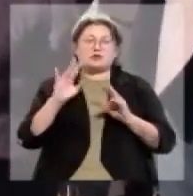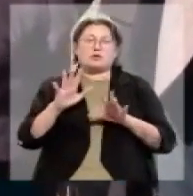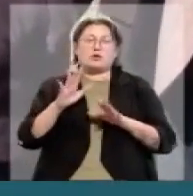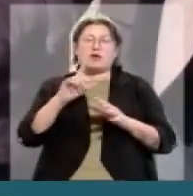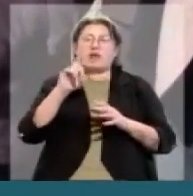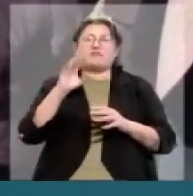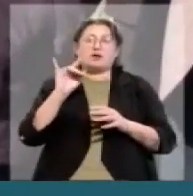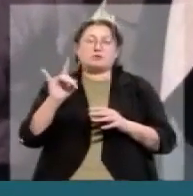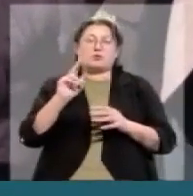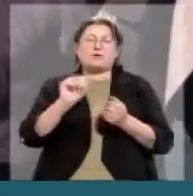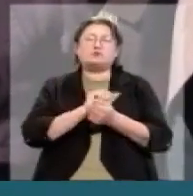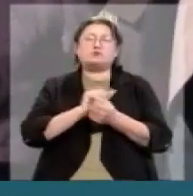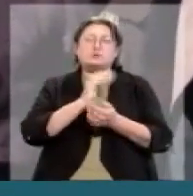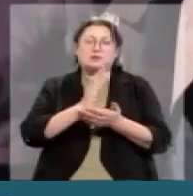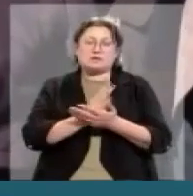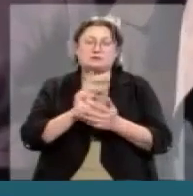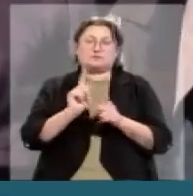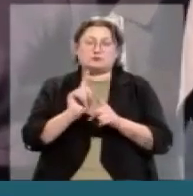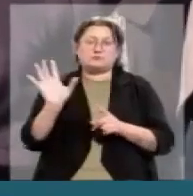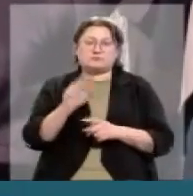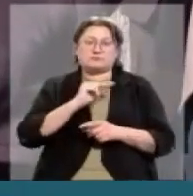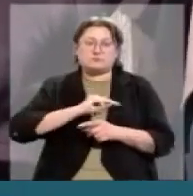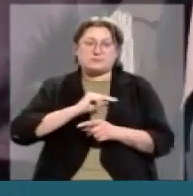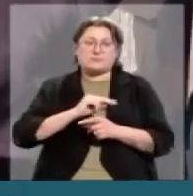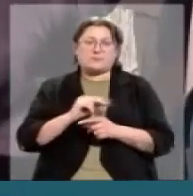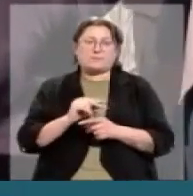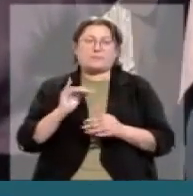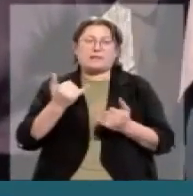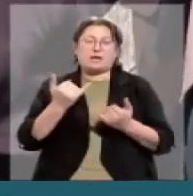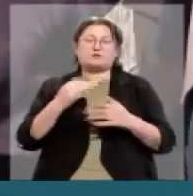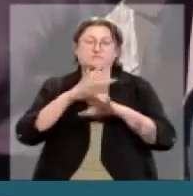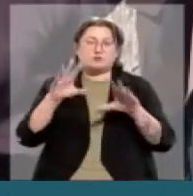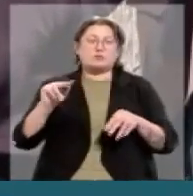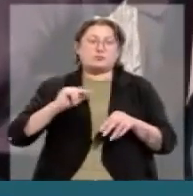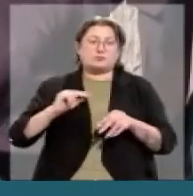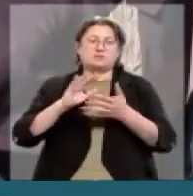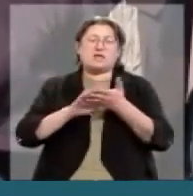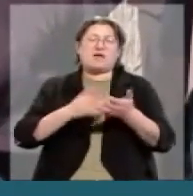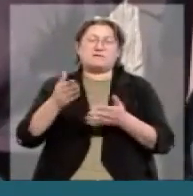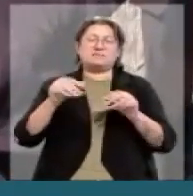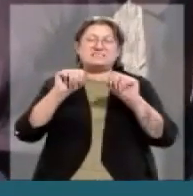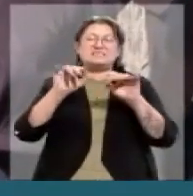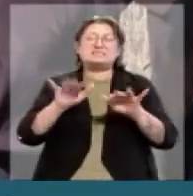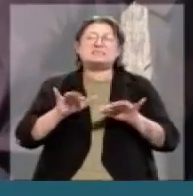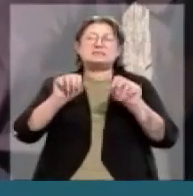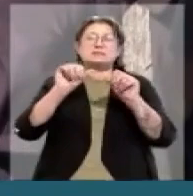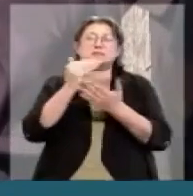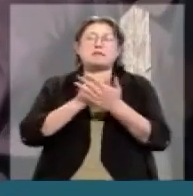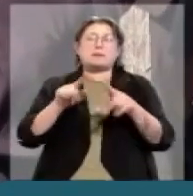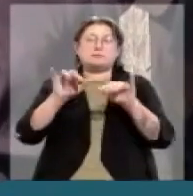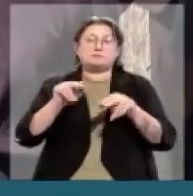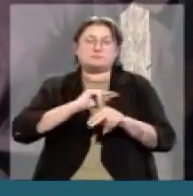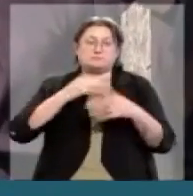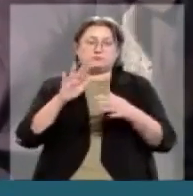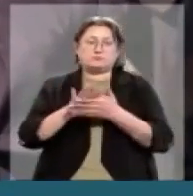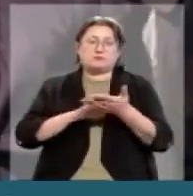для элеваторов, у кого есть сушильные ограды, тем тоже. Сейчас уже система заработала, подавайте заявки, мы это выделим. Второе, то, что вам,